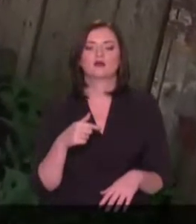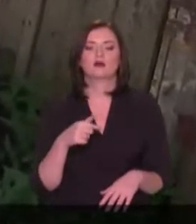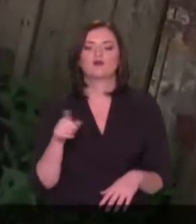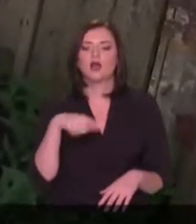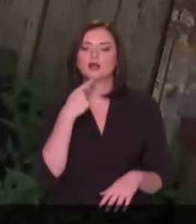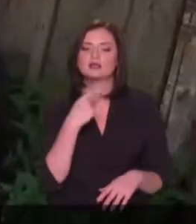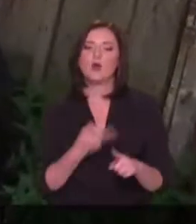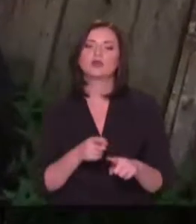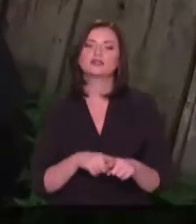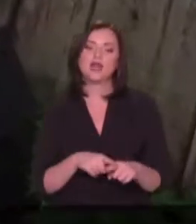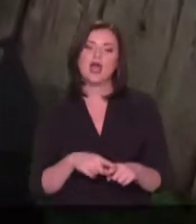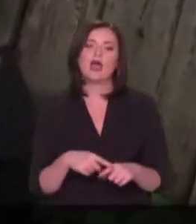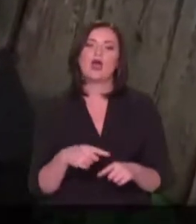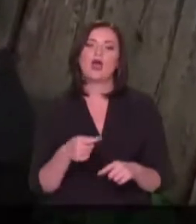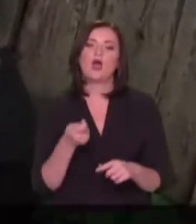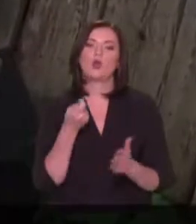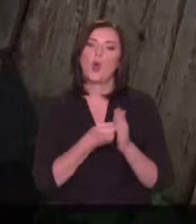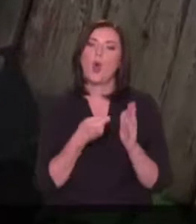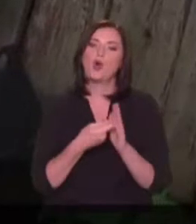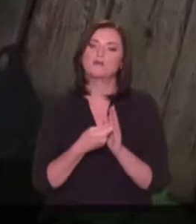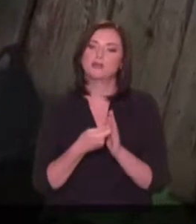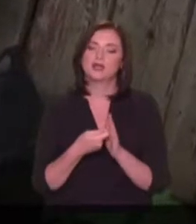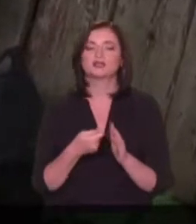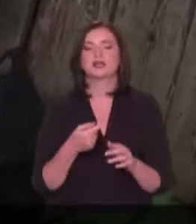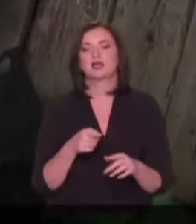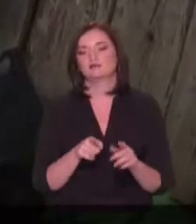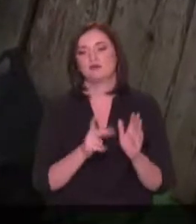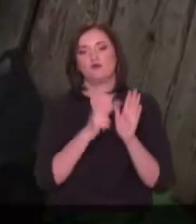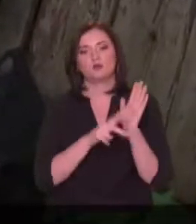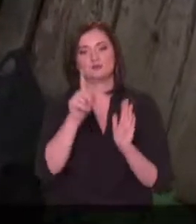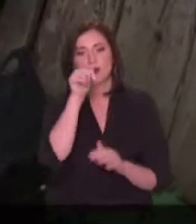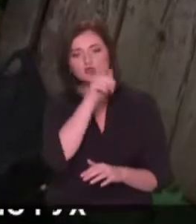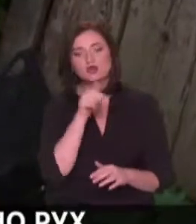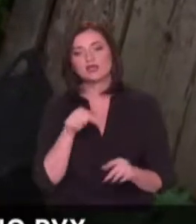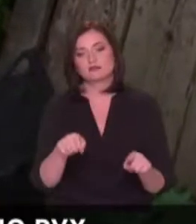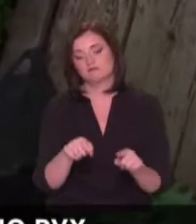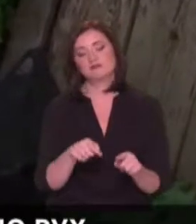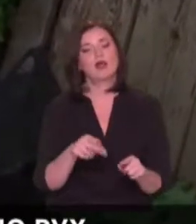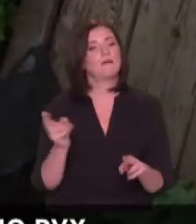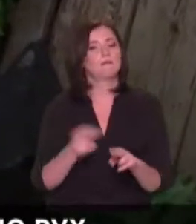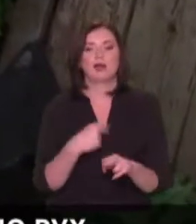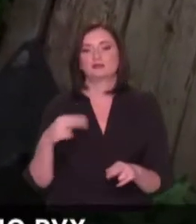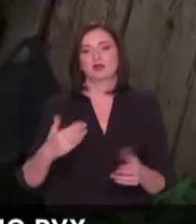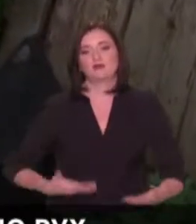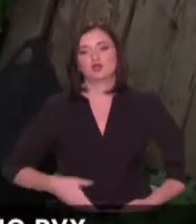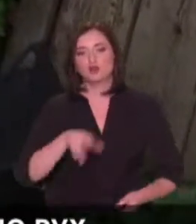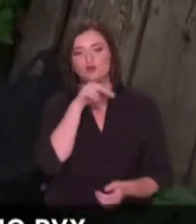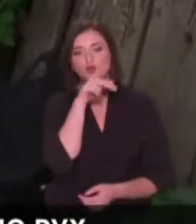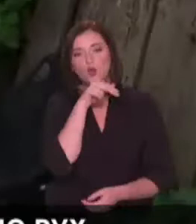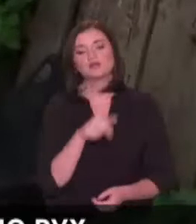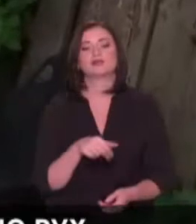казала, оце кормілиця. І з тих пор, це 81-й рік, і з тих пір тут безперервно живуть кози. Так